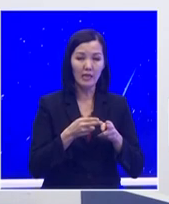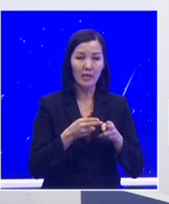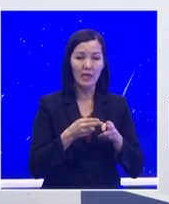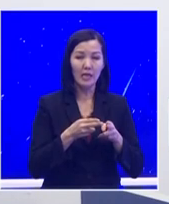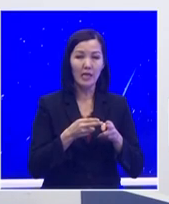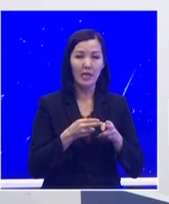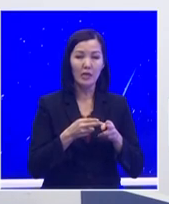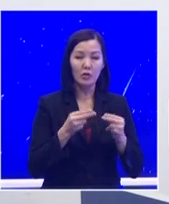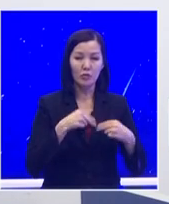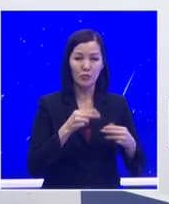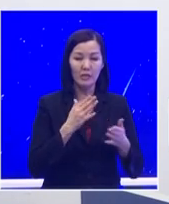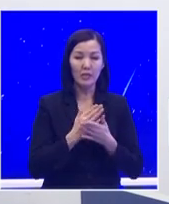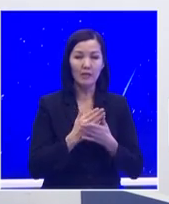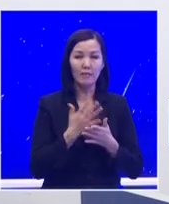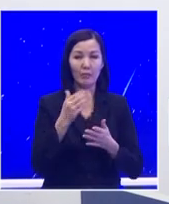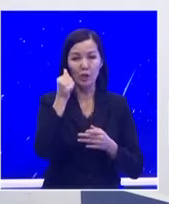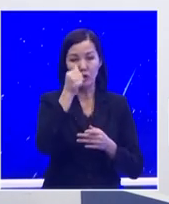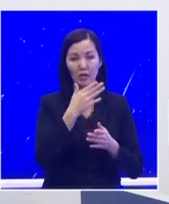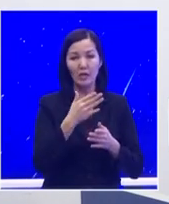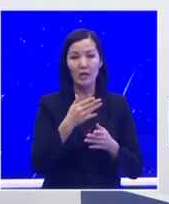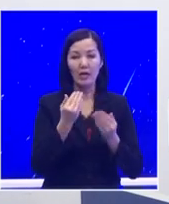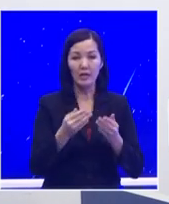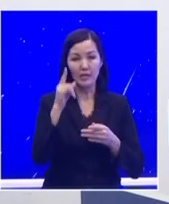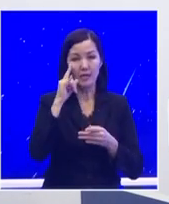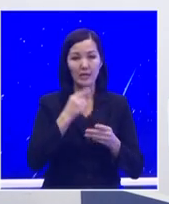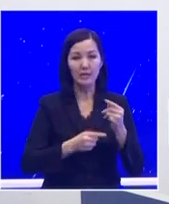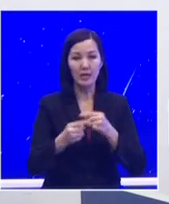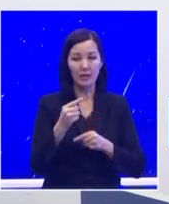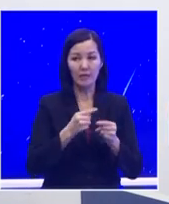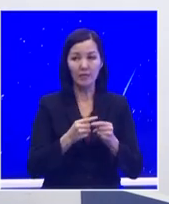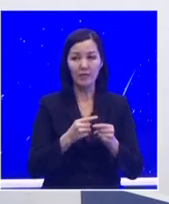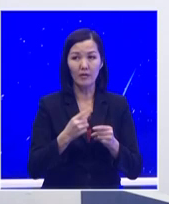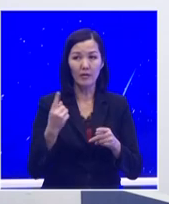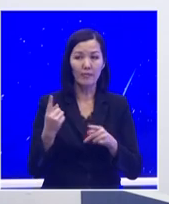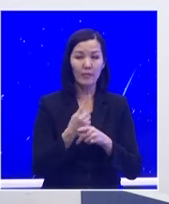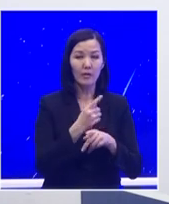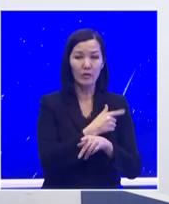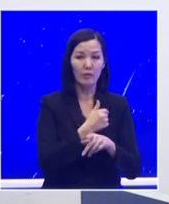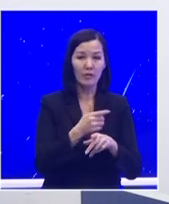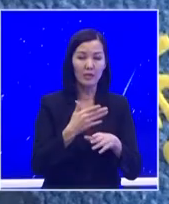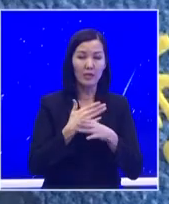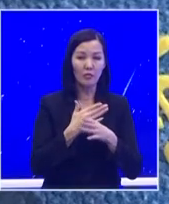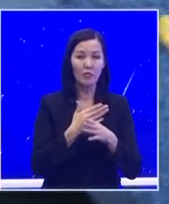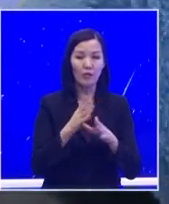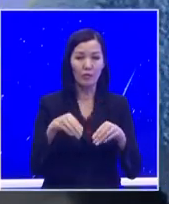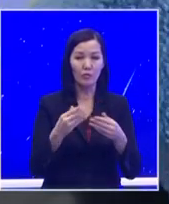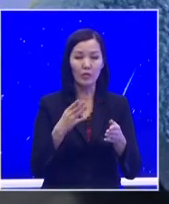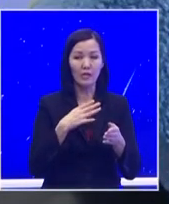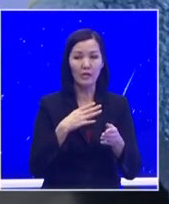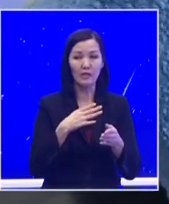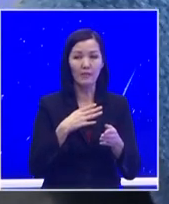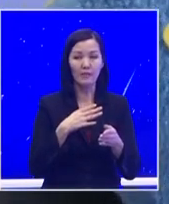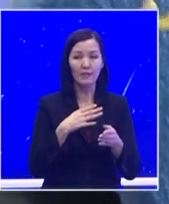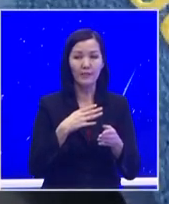Одан кейін бар бос жаққа келдім, жұмысын дауысып, қазір менде сол хирургиялық емес, алғашқы медициналық көмекті көрсетіледі, терапия жағынан. Осы